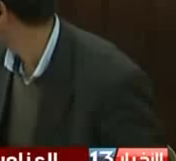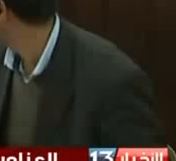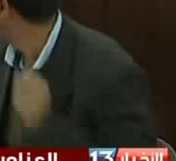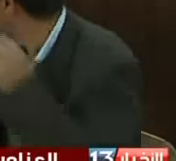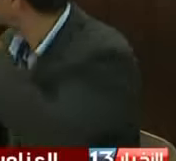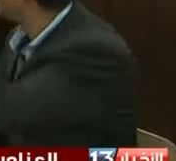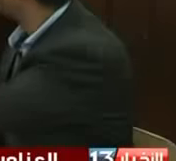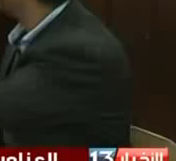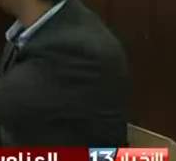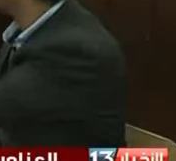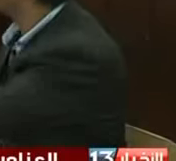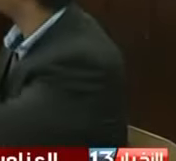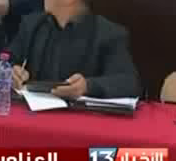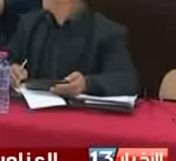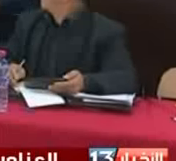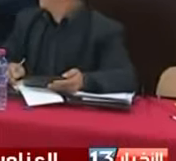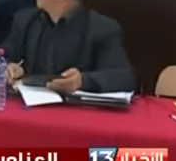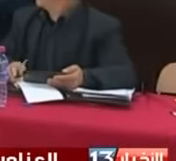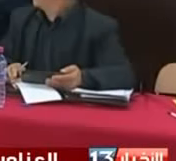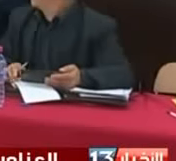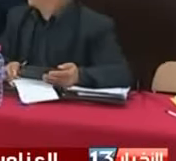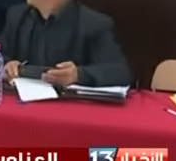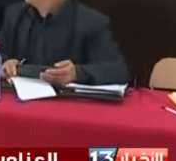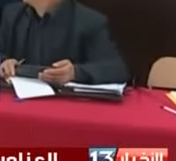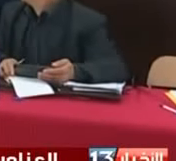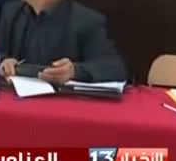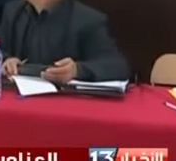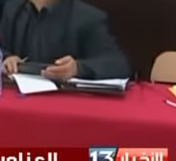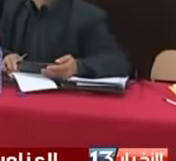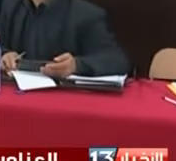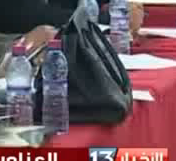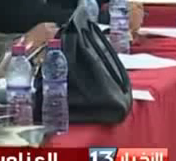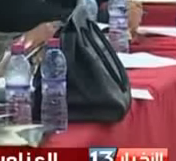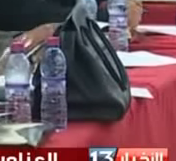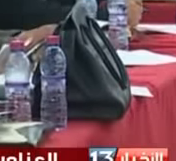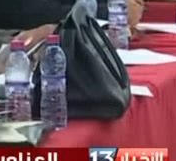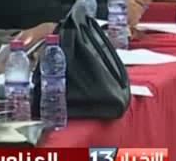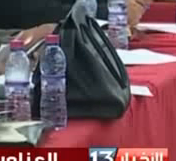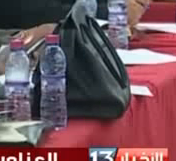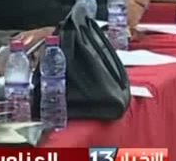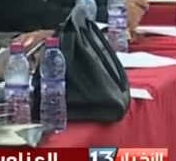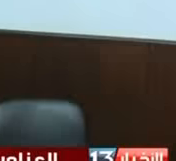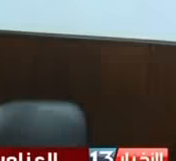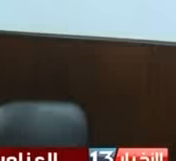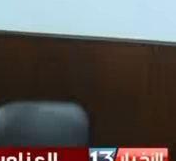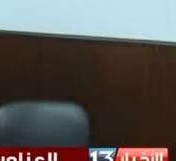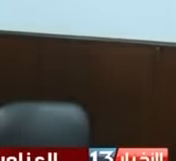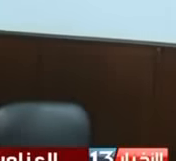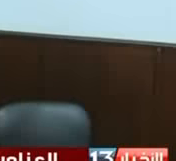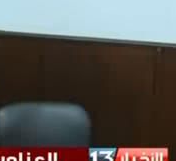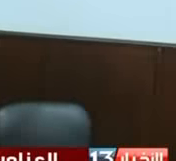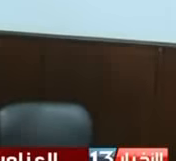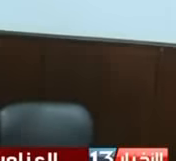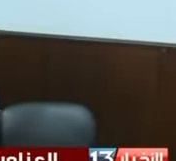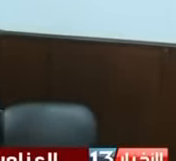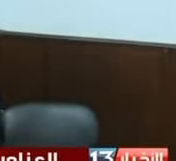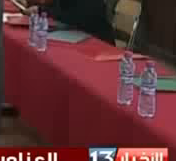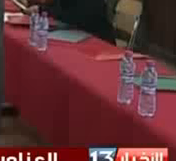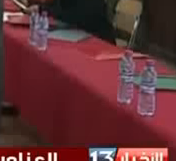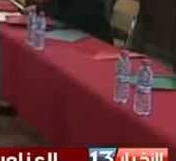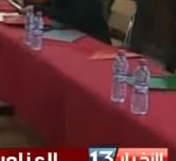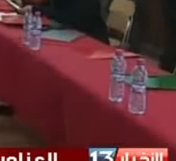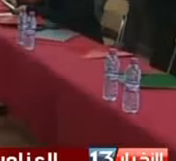نقابة التعليم الثانوي تلوح بالإضراب في القطاع على خلفية ما وصفته بتعطل لغة الحوار مع سلطة